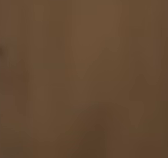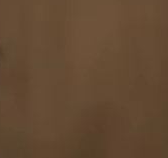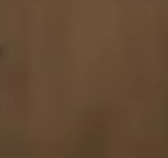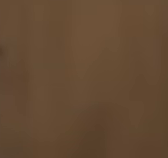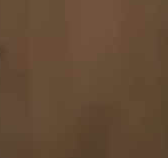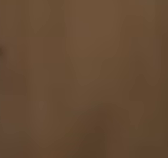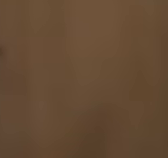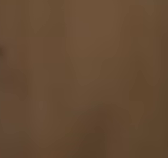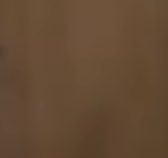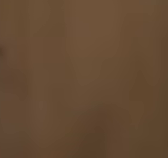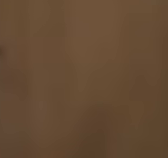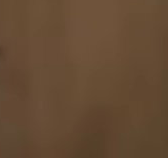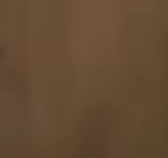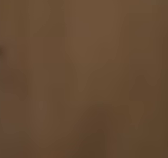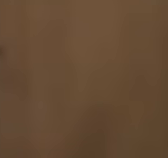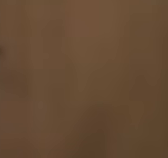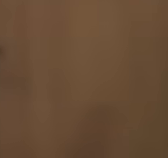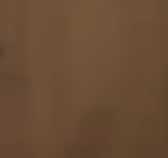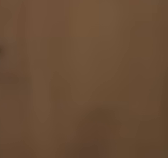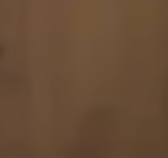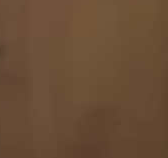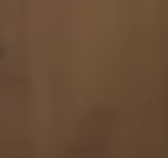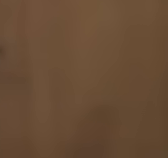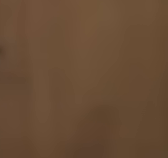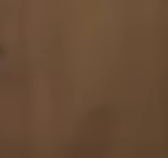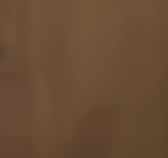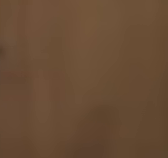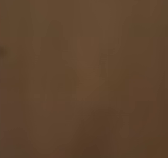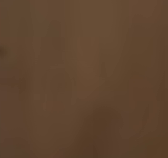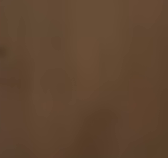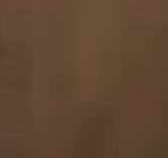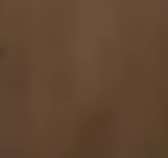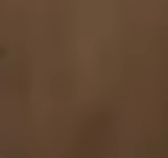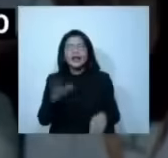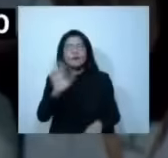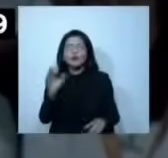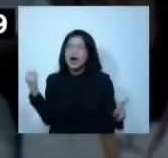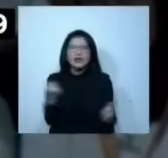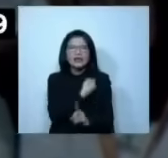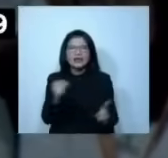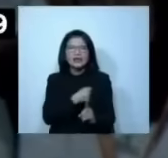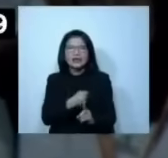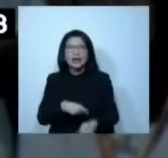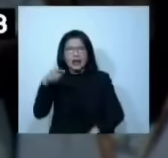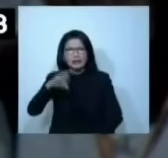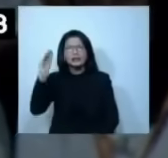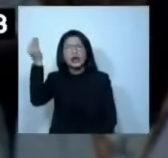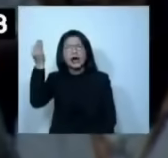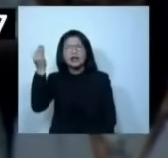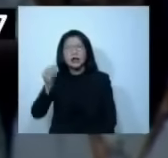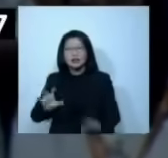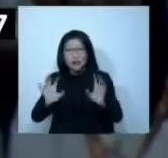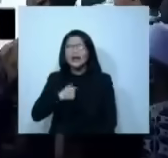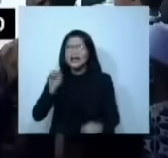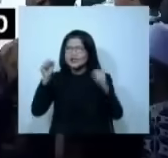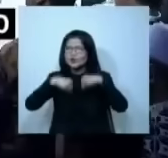kepemimpinan dan komunikasi serta cita-cita yang ingin dihadirkan itu juga tergambar jadi menurut saya ini cukup komprehensif dan